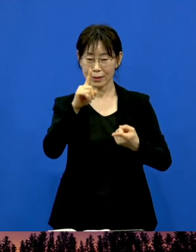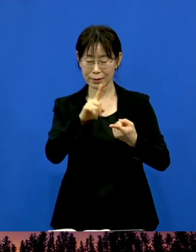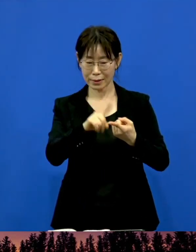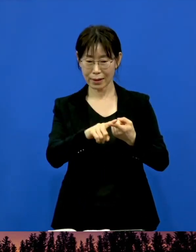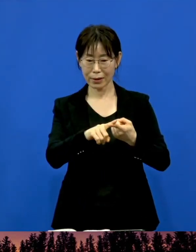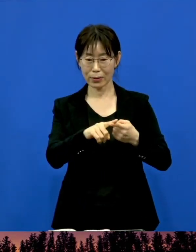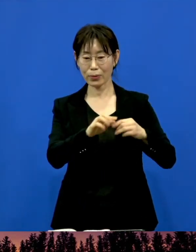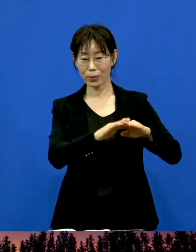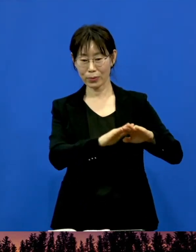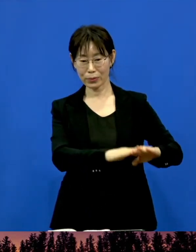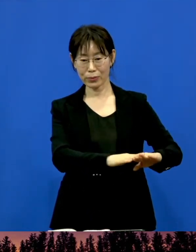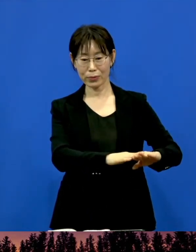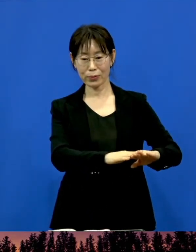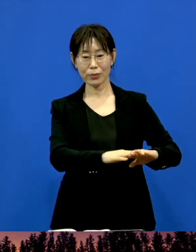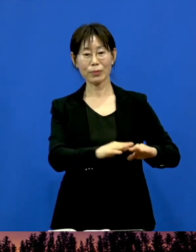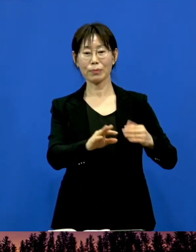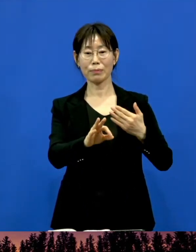없어요.